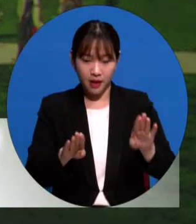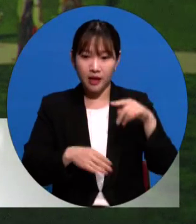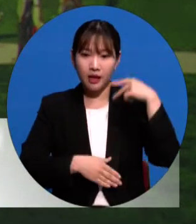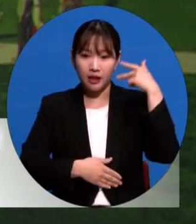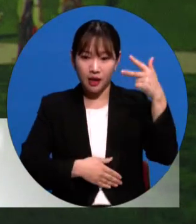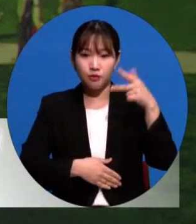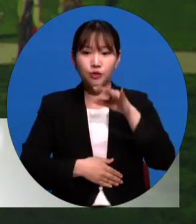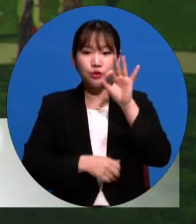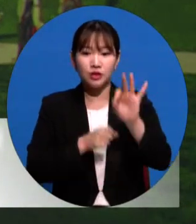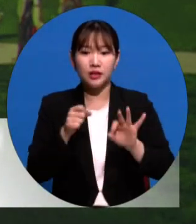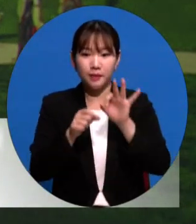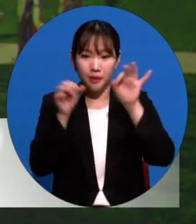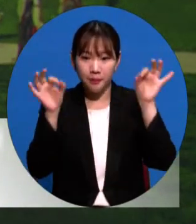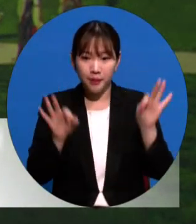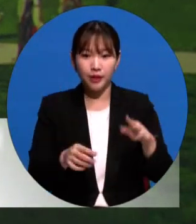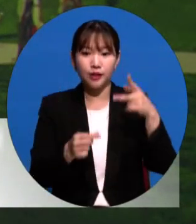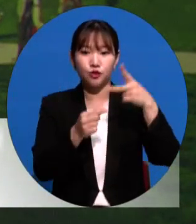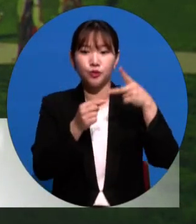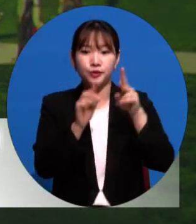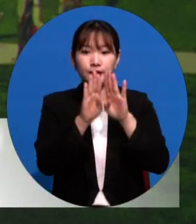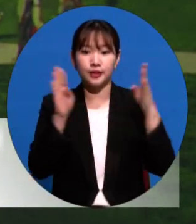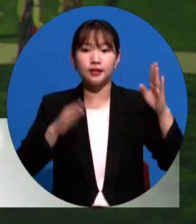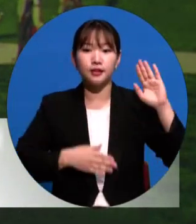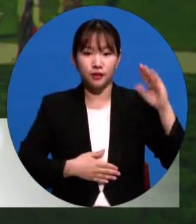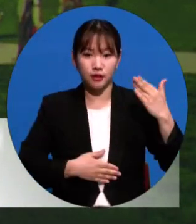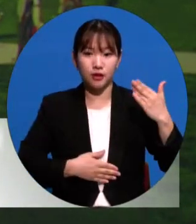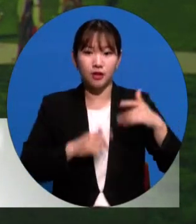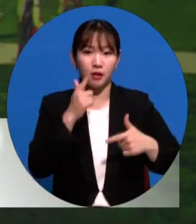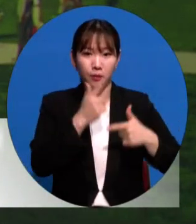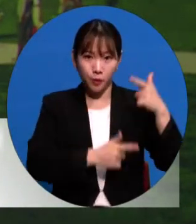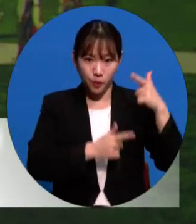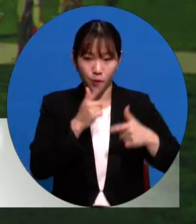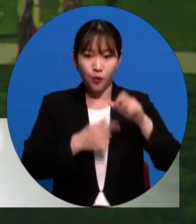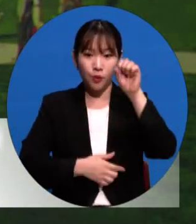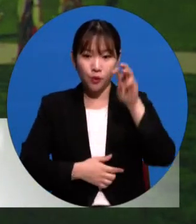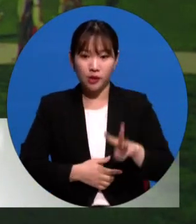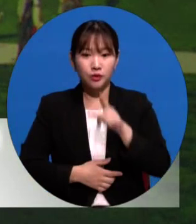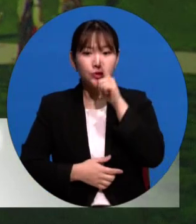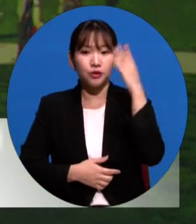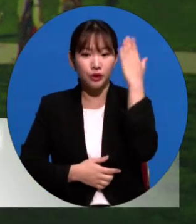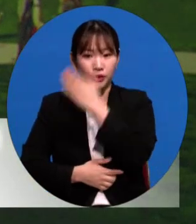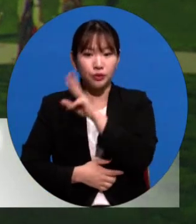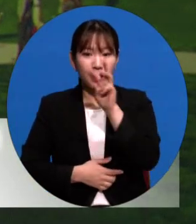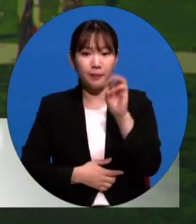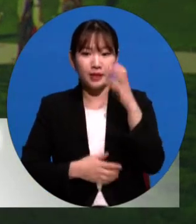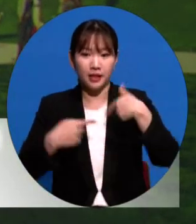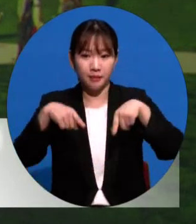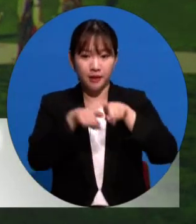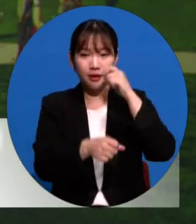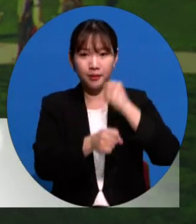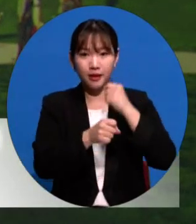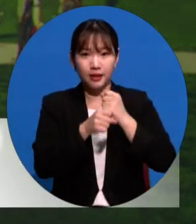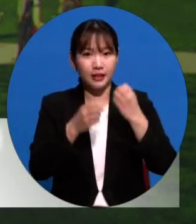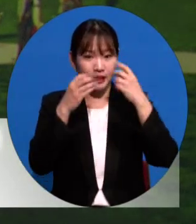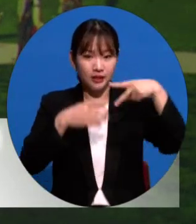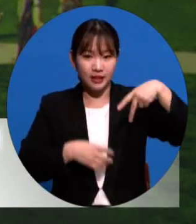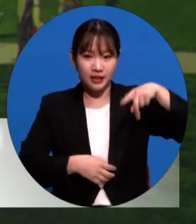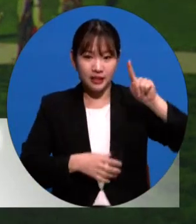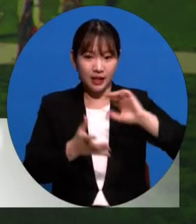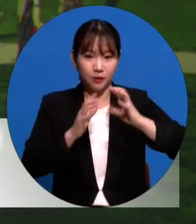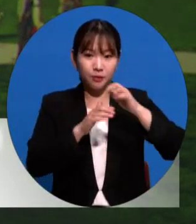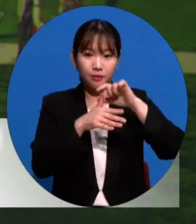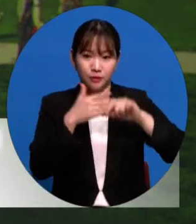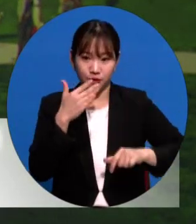주 10년 만에 두 번째 막을 올리는데요. 목포와 광주 여수 MBC가 함께 만드는 새로운 시사 토론